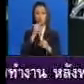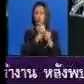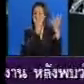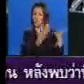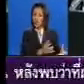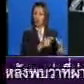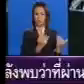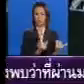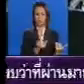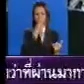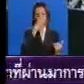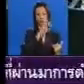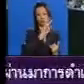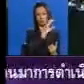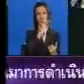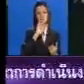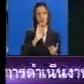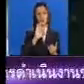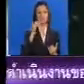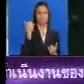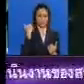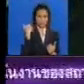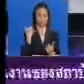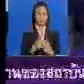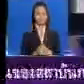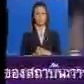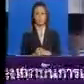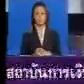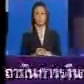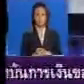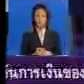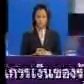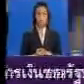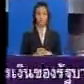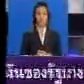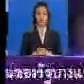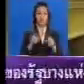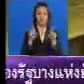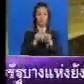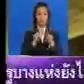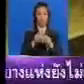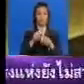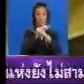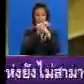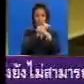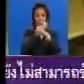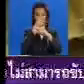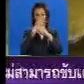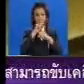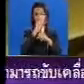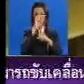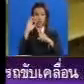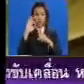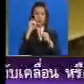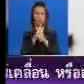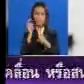กับการรับมือคนไข้ที่ติดเชื้อไข้หวัดใหญ่สายพันธุ์ใหม่หน่วยงานควบคุมไข้หวัดแห่งชาติมีหน้าที่หลักก็คือให้ประชาชน